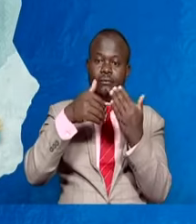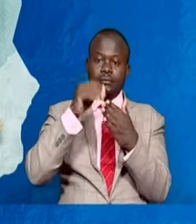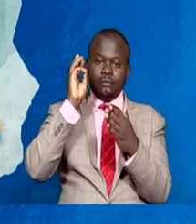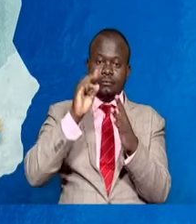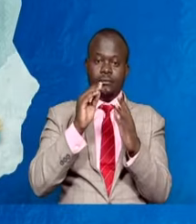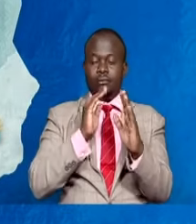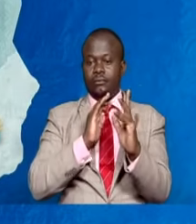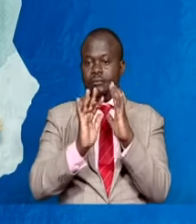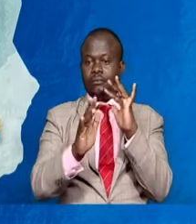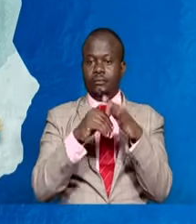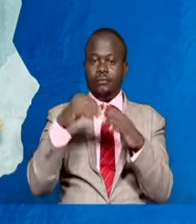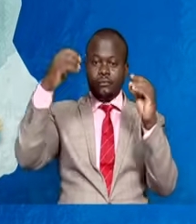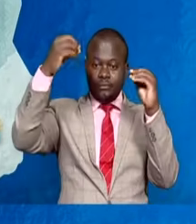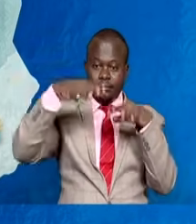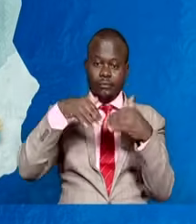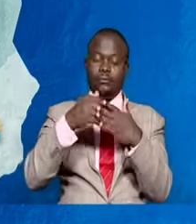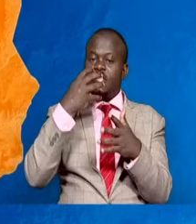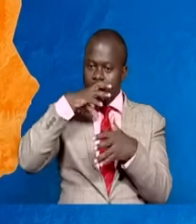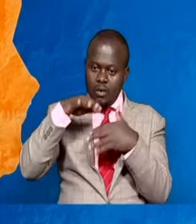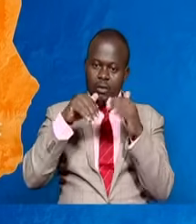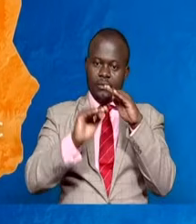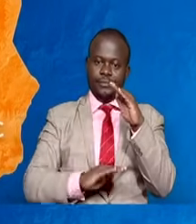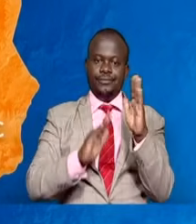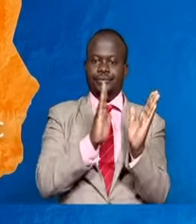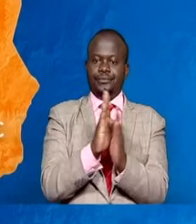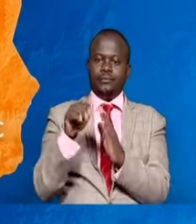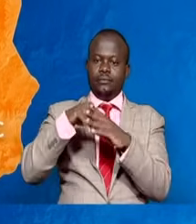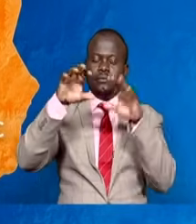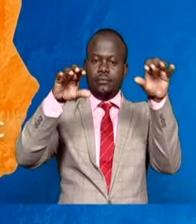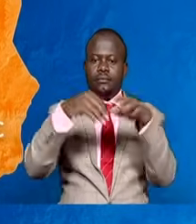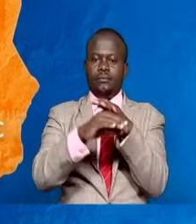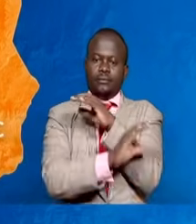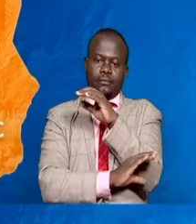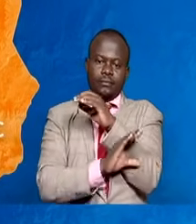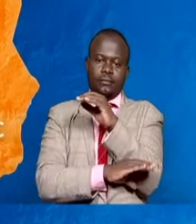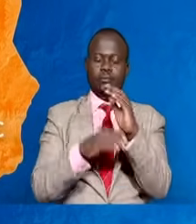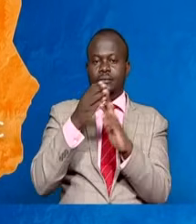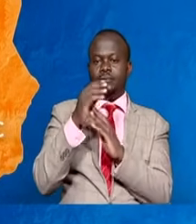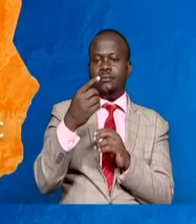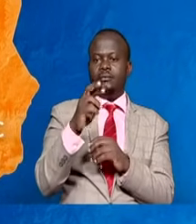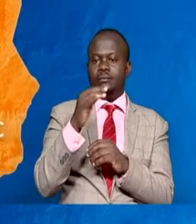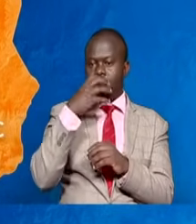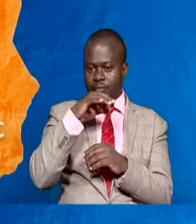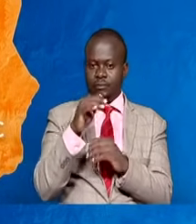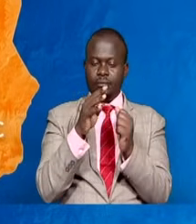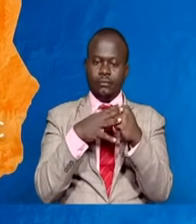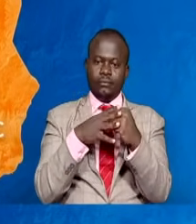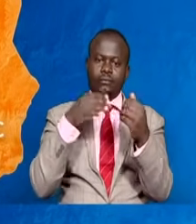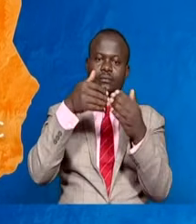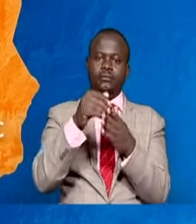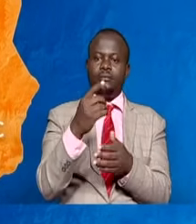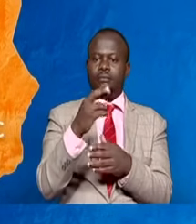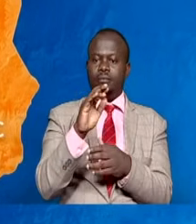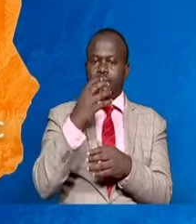binyurana n'izuba ubushyuhe bwo hasi buteganyijwe hirya no hino mu gihugu uzabura hagati ya dogere Celsius 9 ndetse na